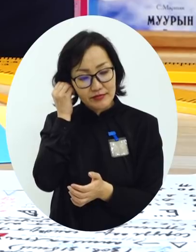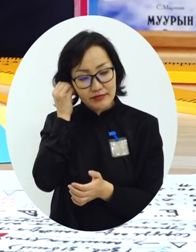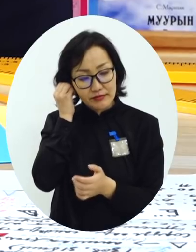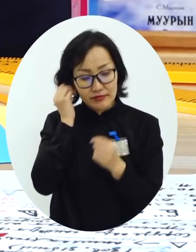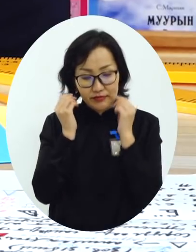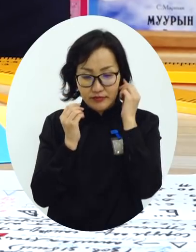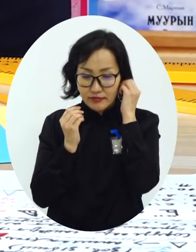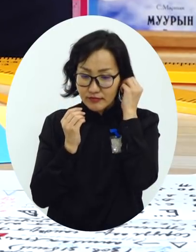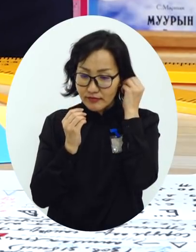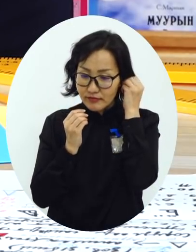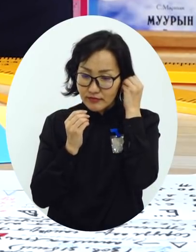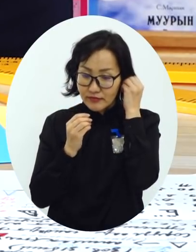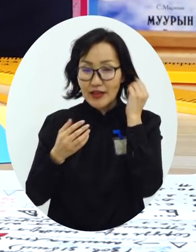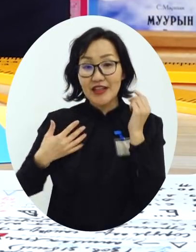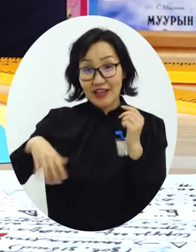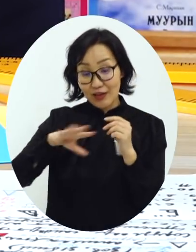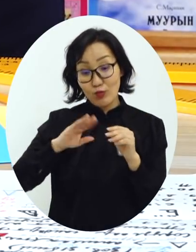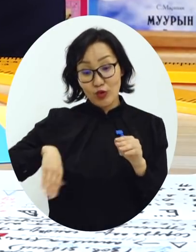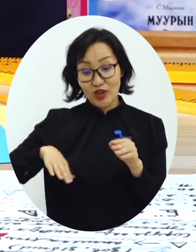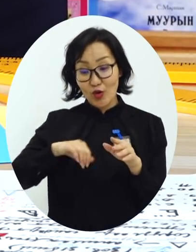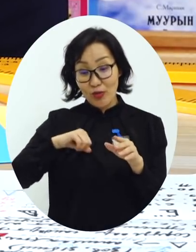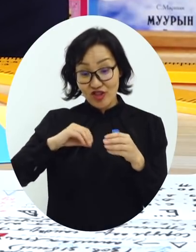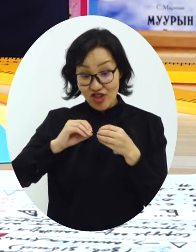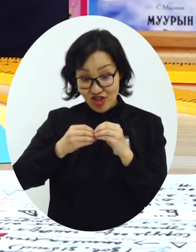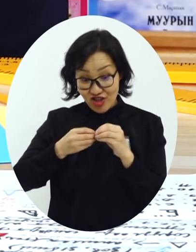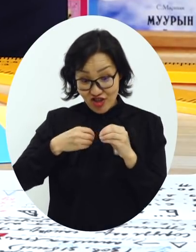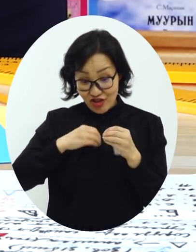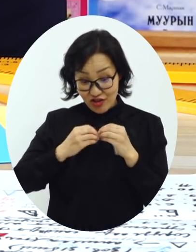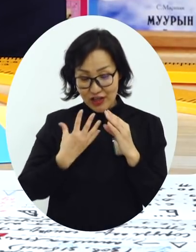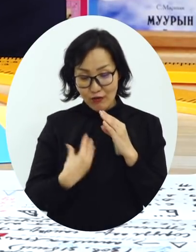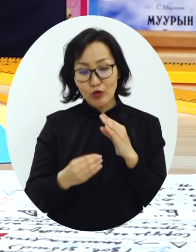Дараа нь бүгдээрээ багшийнхаа хийснээр нугалж үзээрэй.